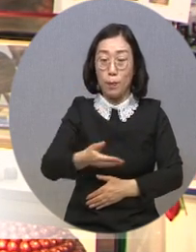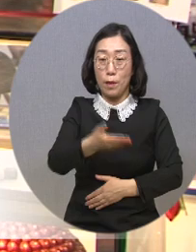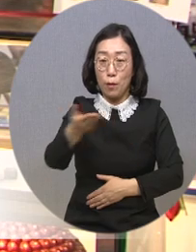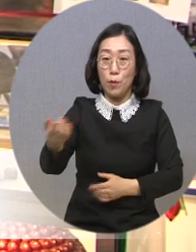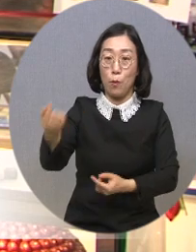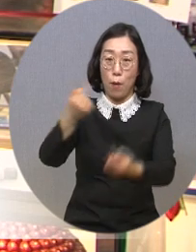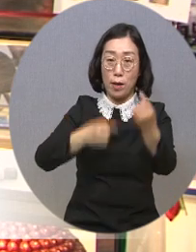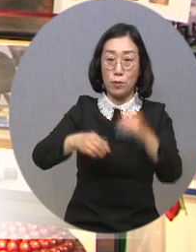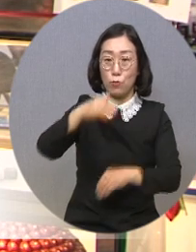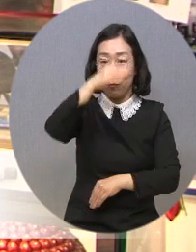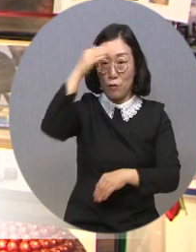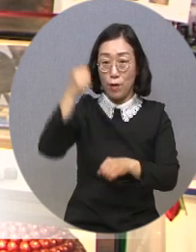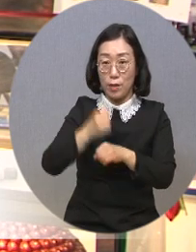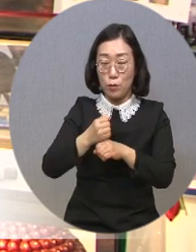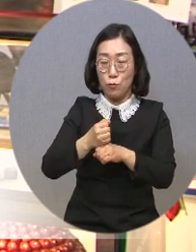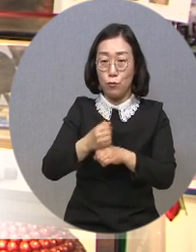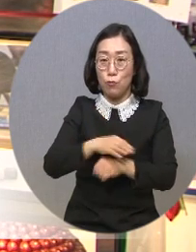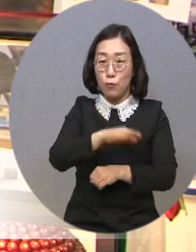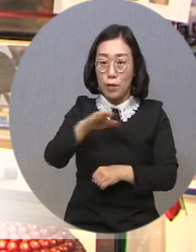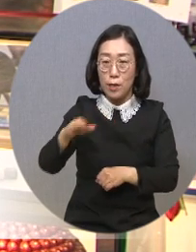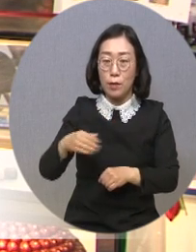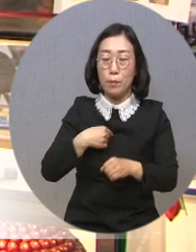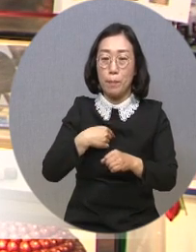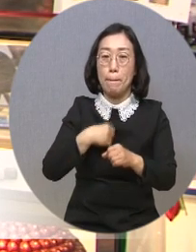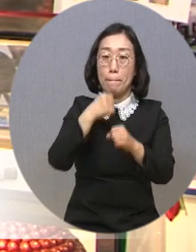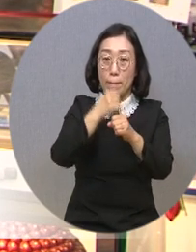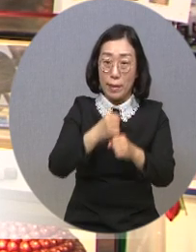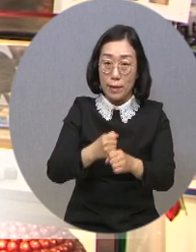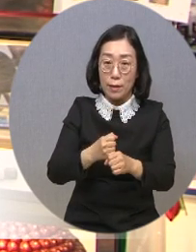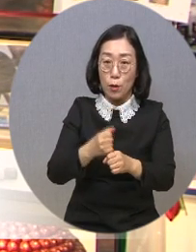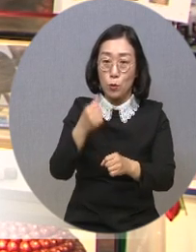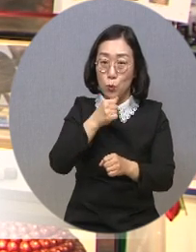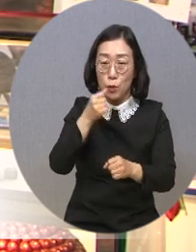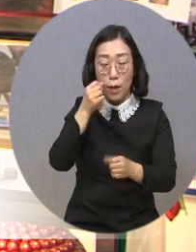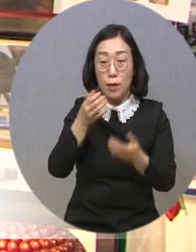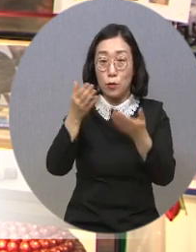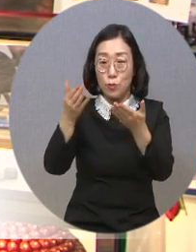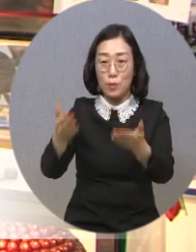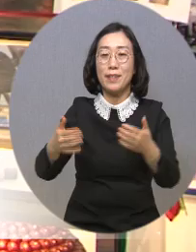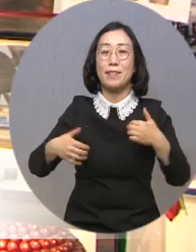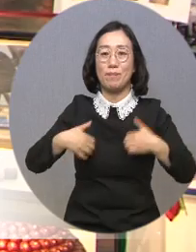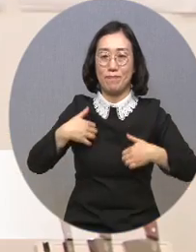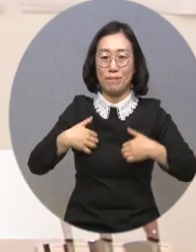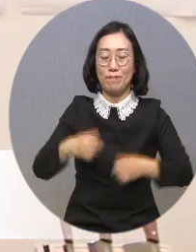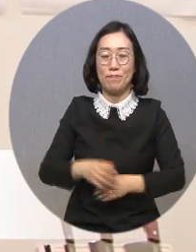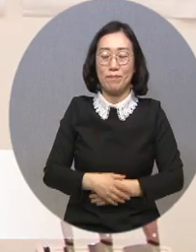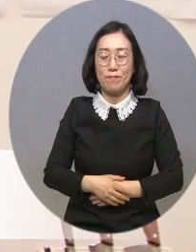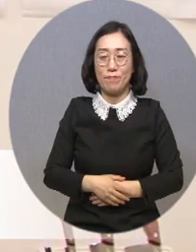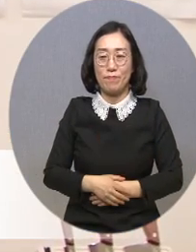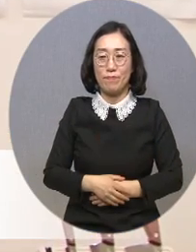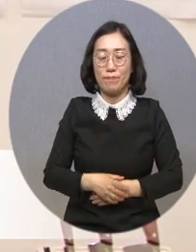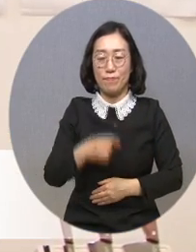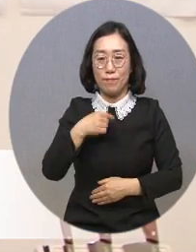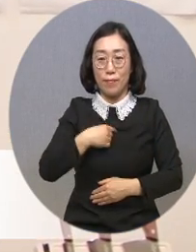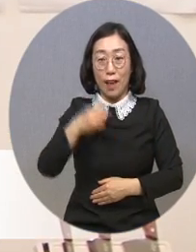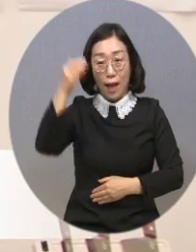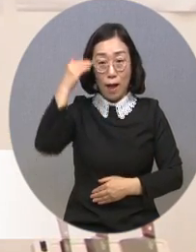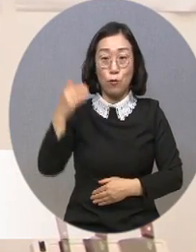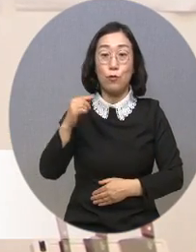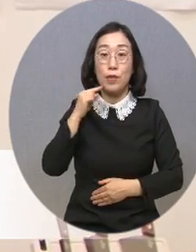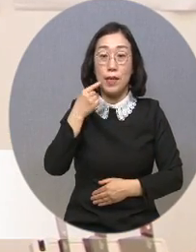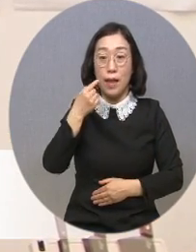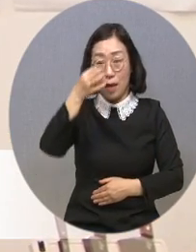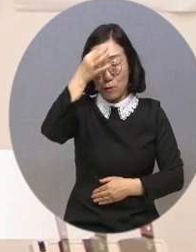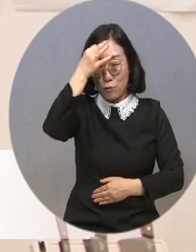보시고 저희들도 시민들에게 저희들의 작품을 소개할 수 있어서 기뻤습니다. 저는 한국 예술